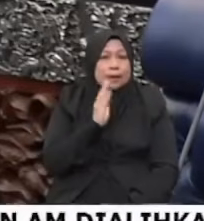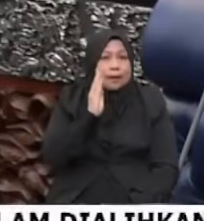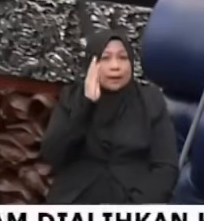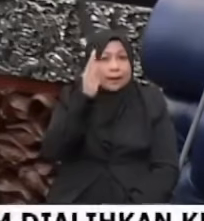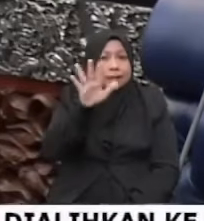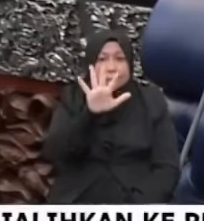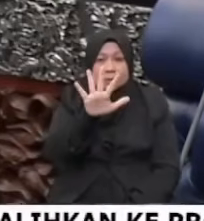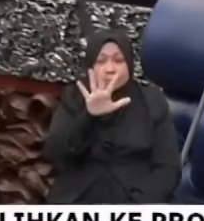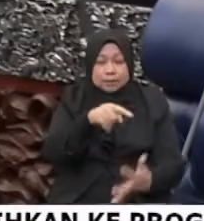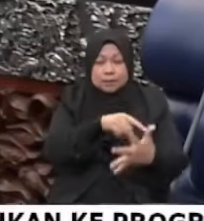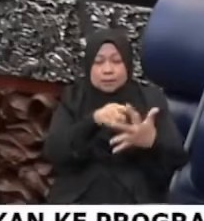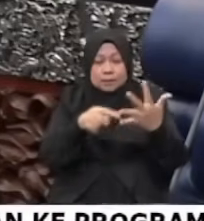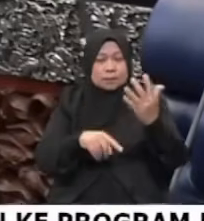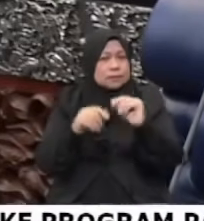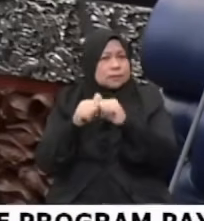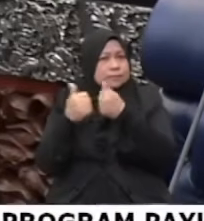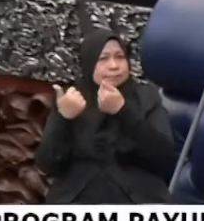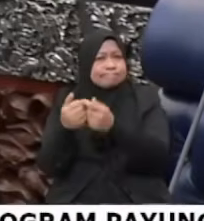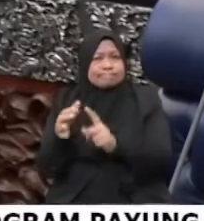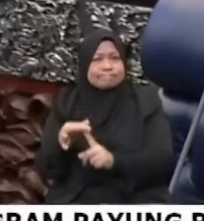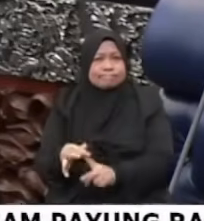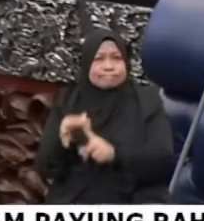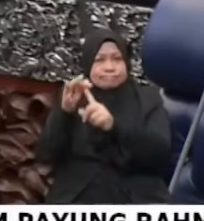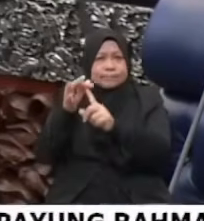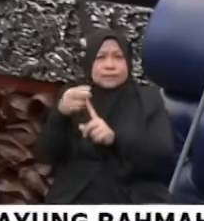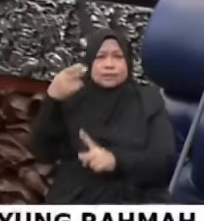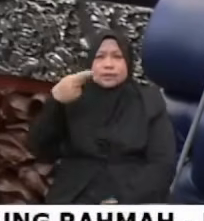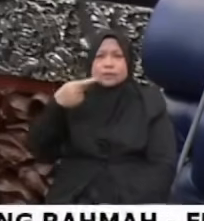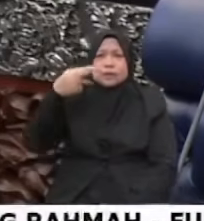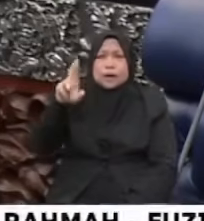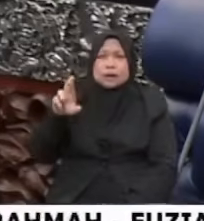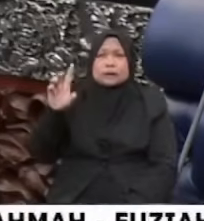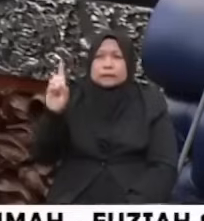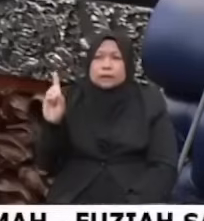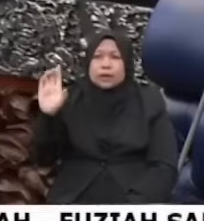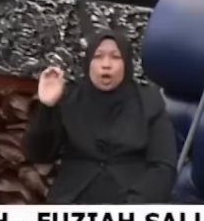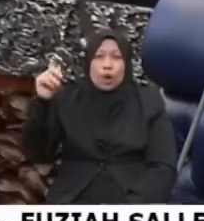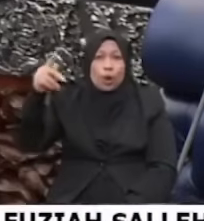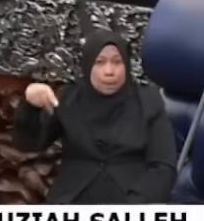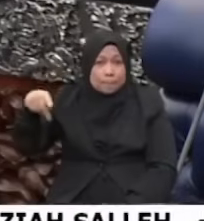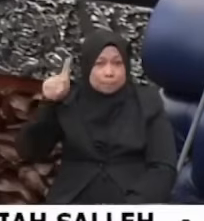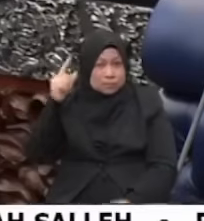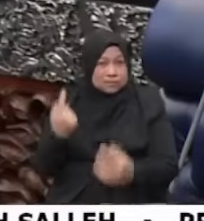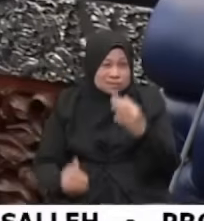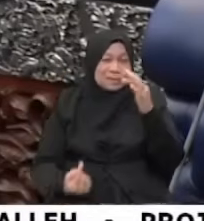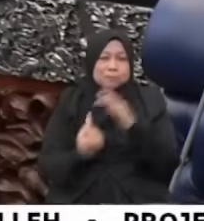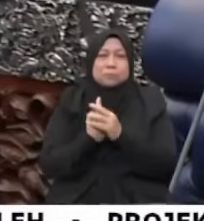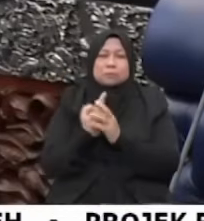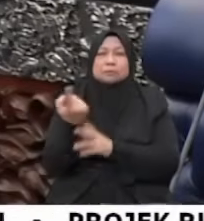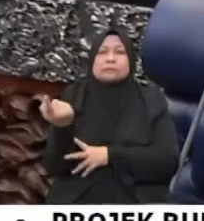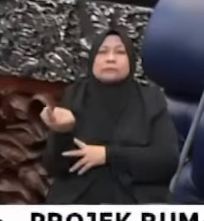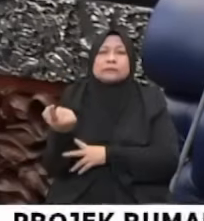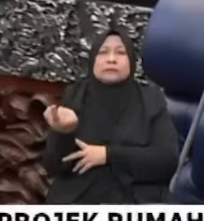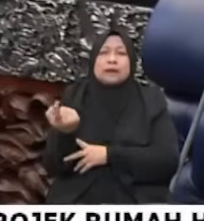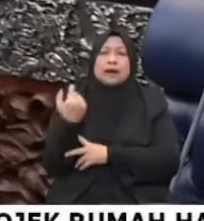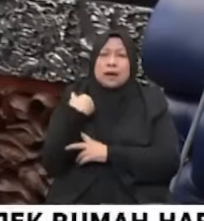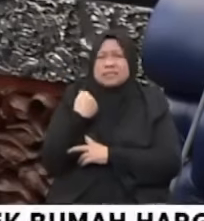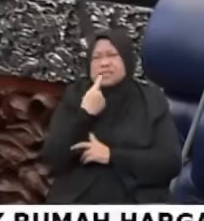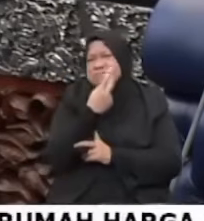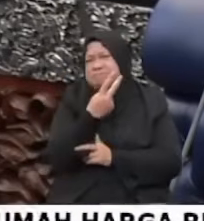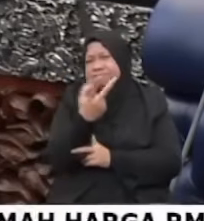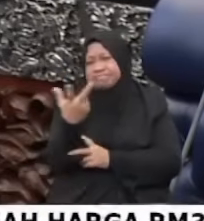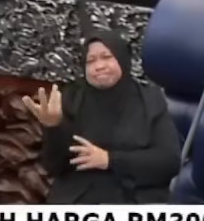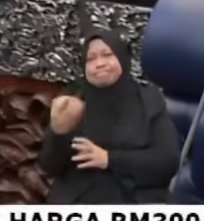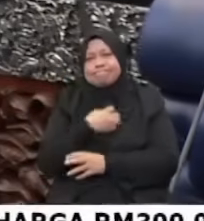atas kelima-lima agensi ini khususnya HRD corop di mana sebelum ini timbul ada timbul beberapa isu